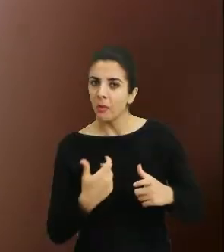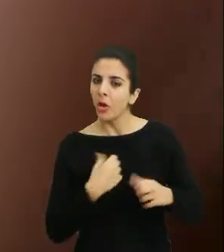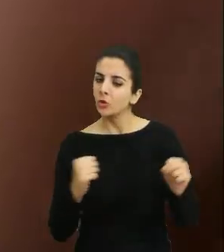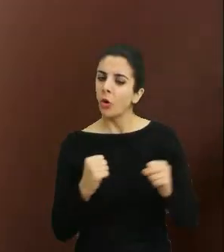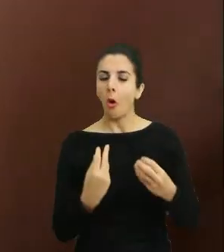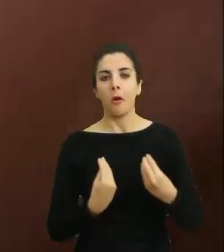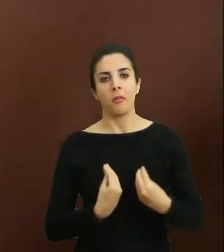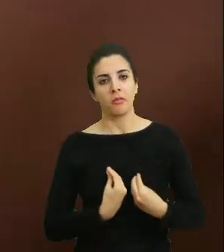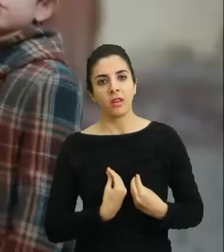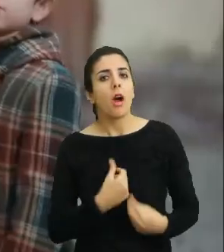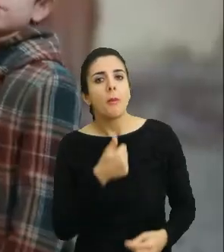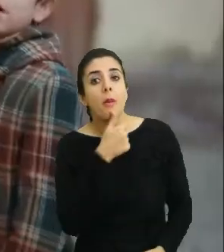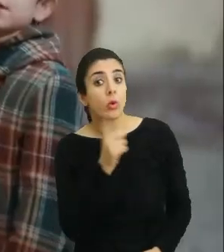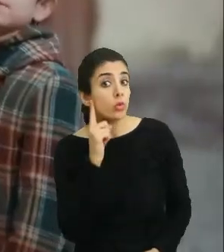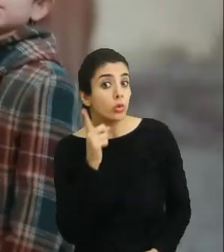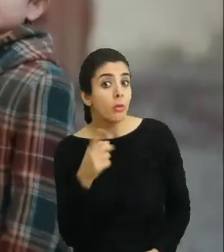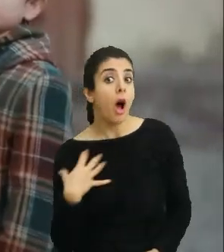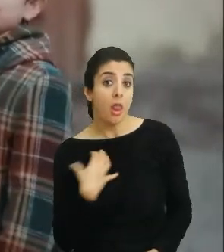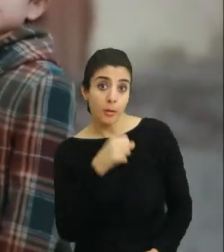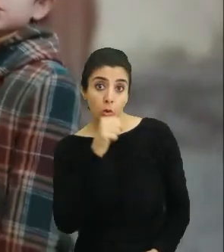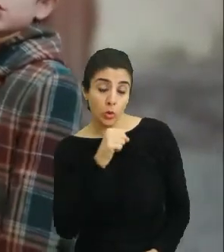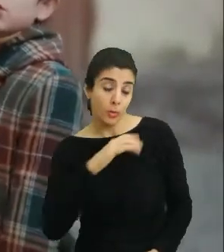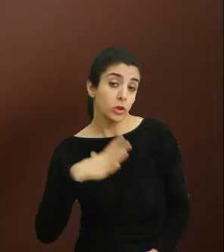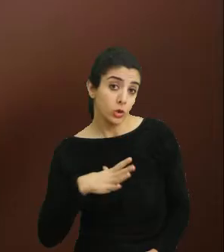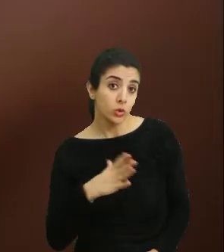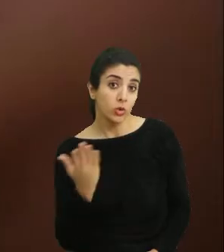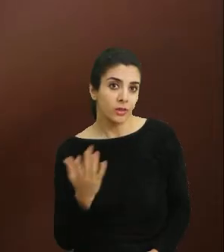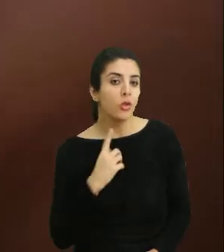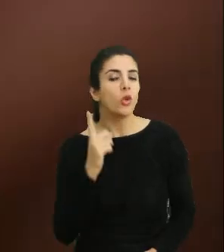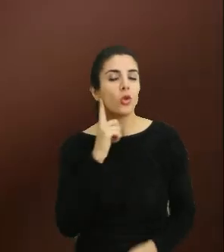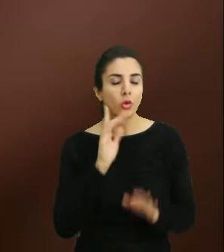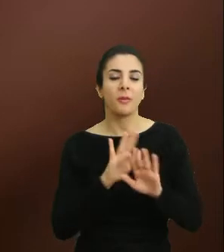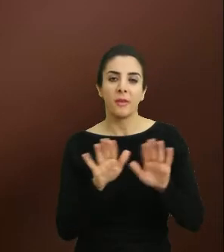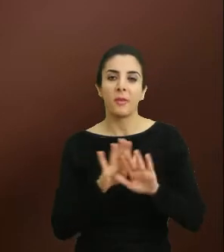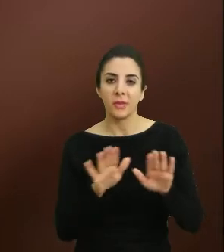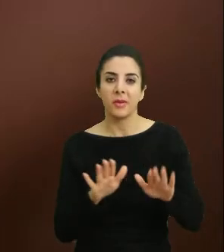soğur. Baba duydun mu? Anam da dondurma istiyor. Duydum duydum.